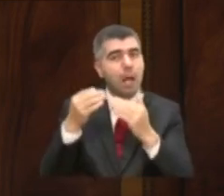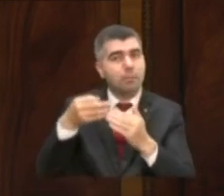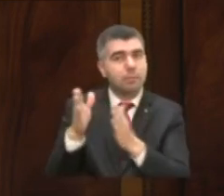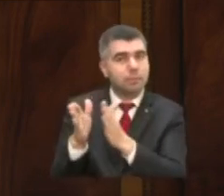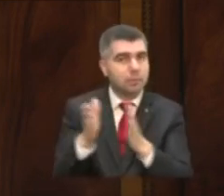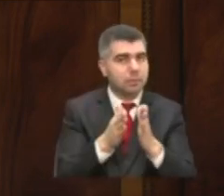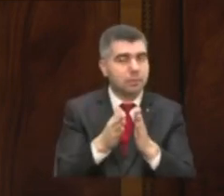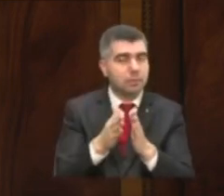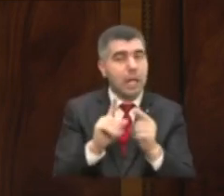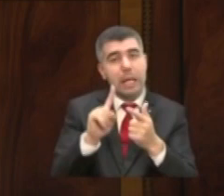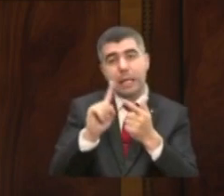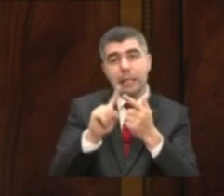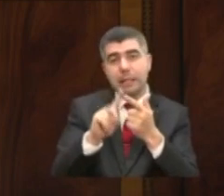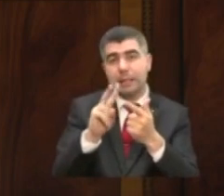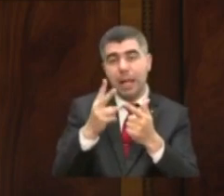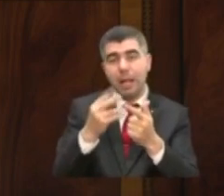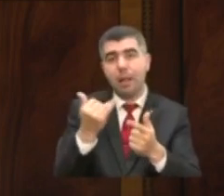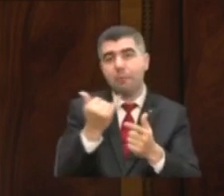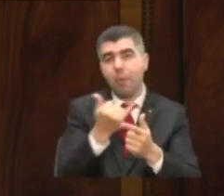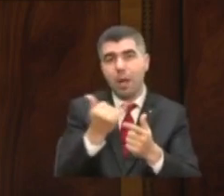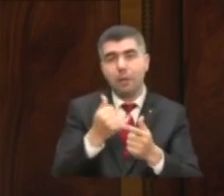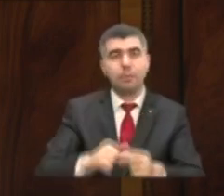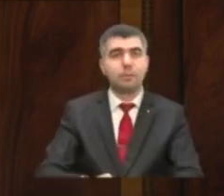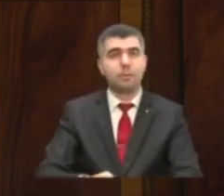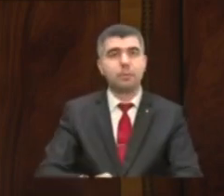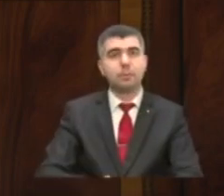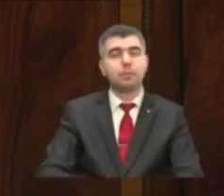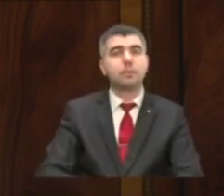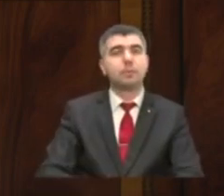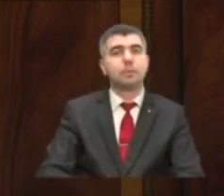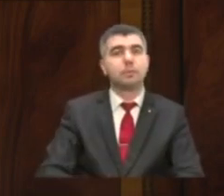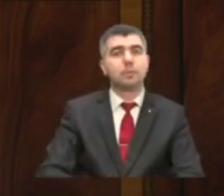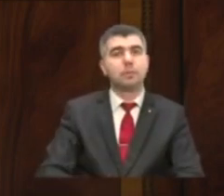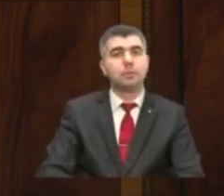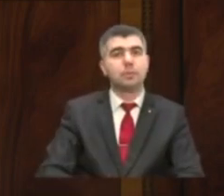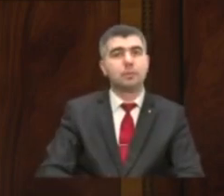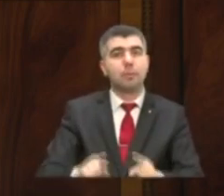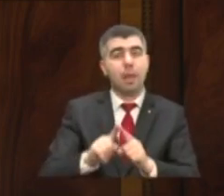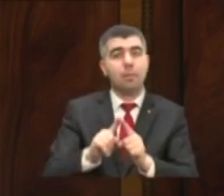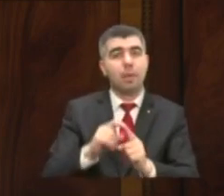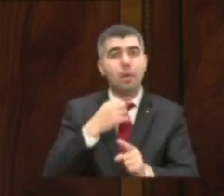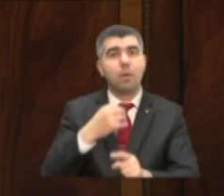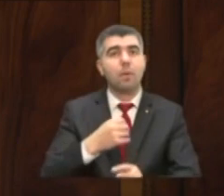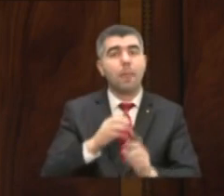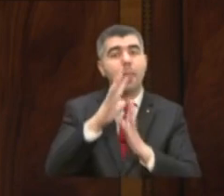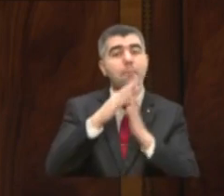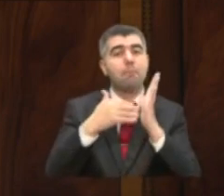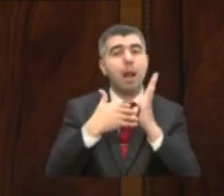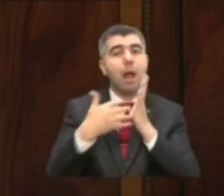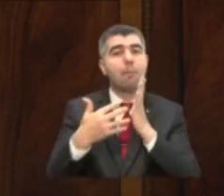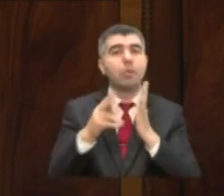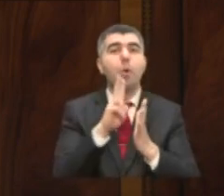وهو المهمة جدا، النقطة الثالثة وهي المهمة جدا، أنا جبت معايا البرنامج الحكومي وهزوا